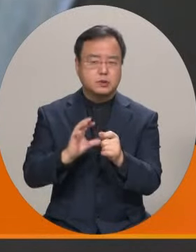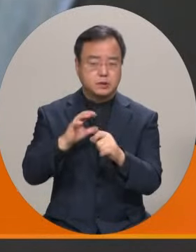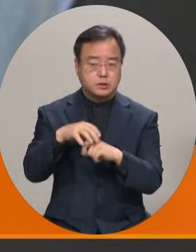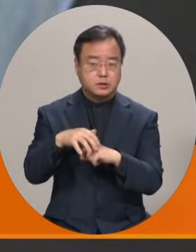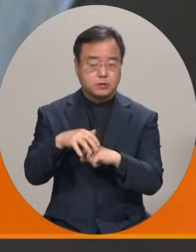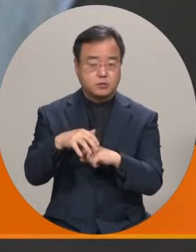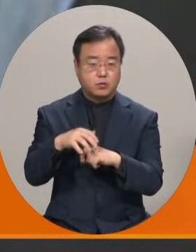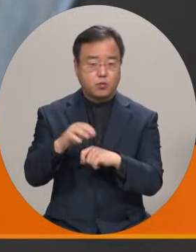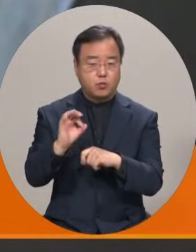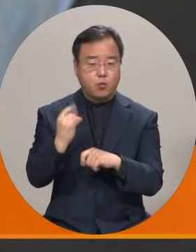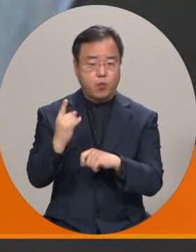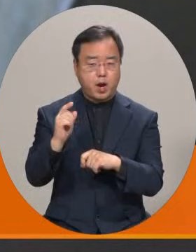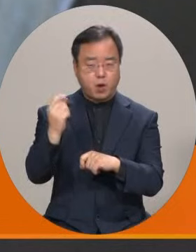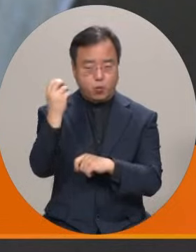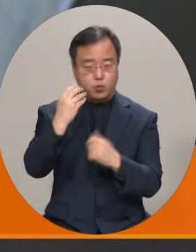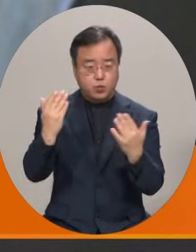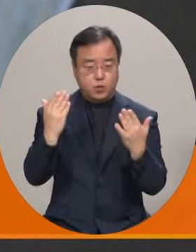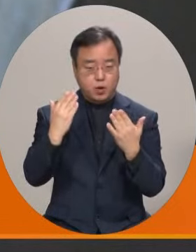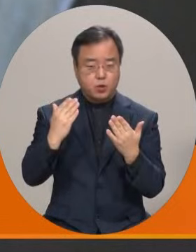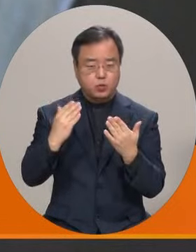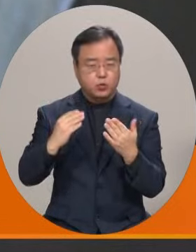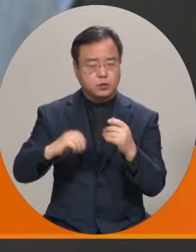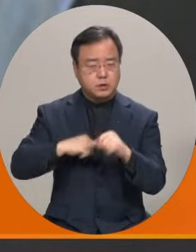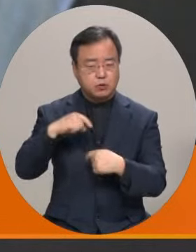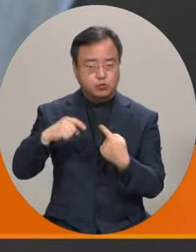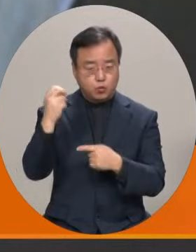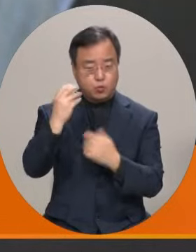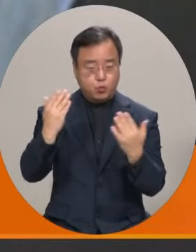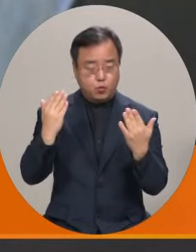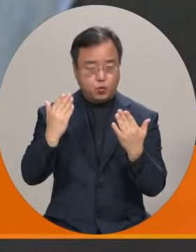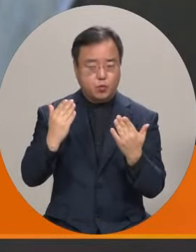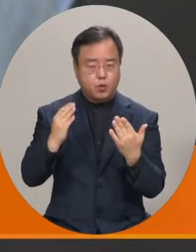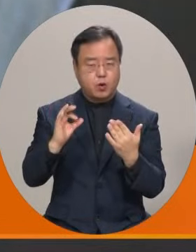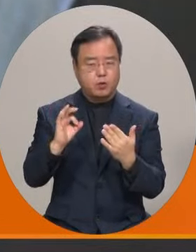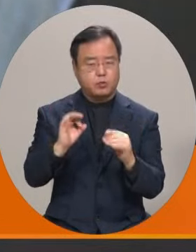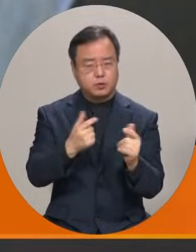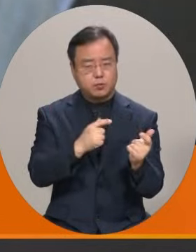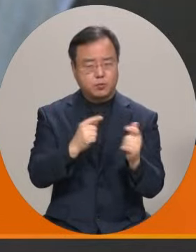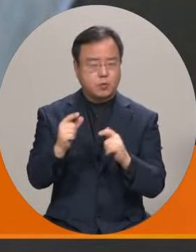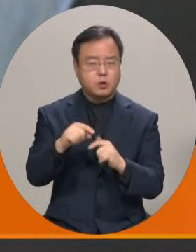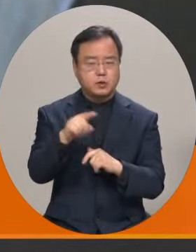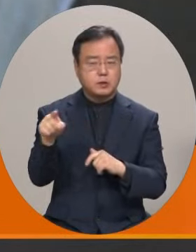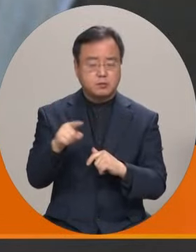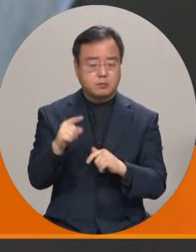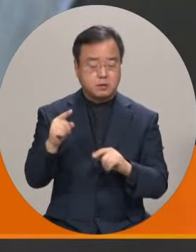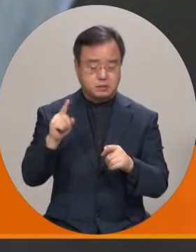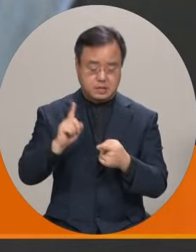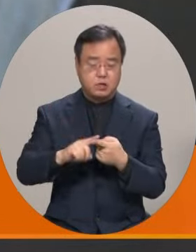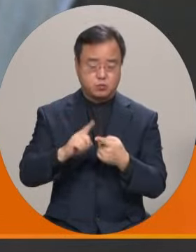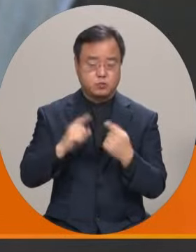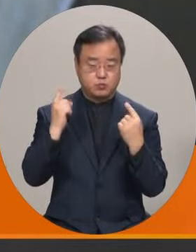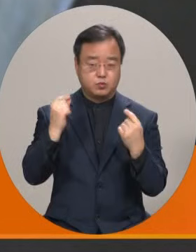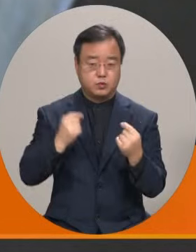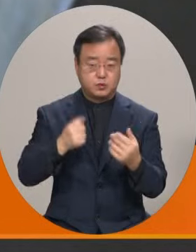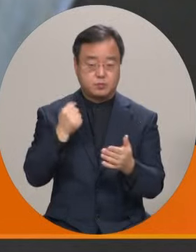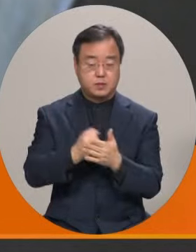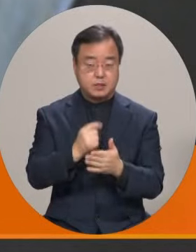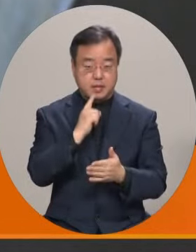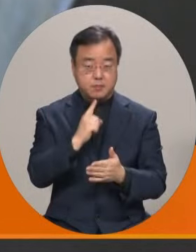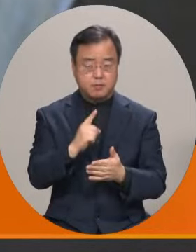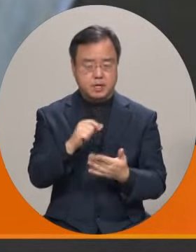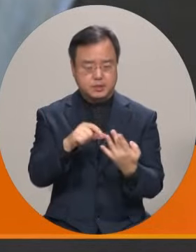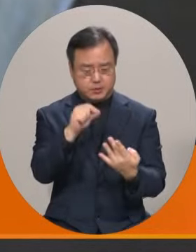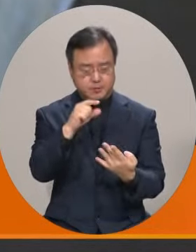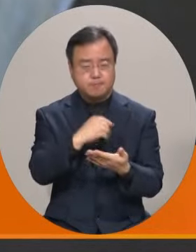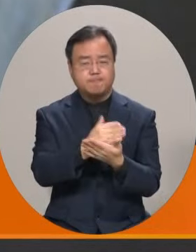개정안이 어제 국무회의를 통과했습니다 다양한 학교 선택권을 보장하게 되는 취지지만이 고교 입시를